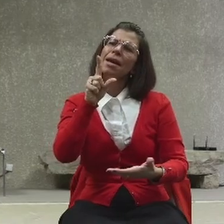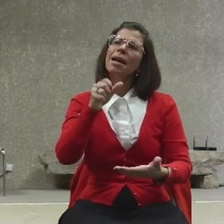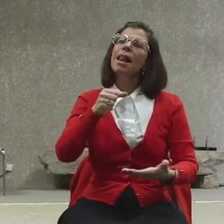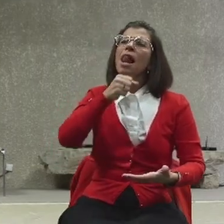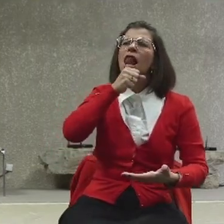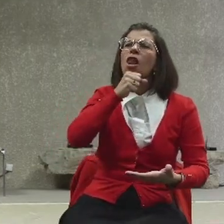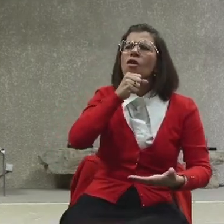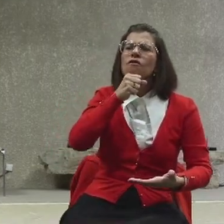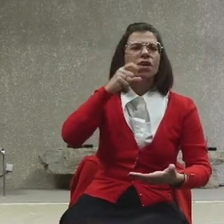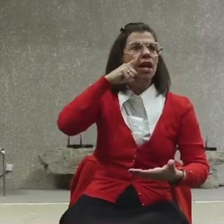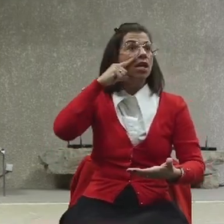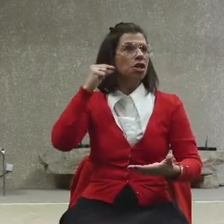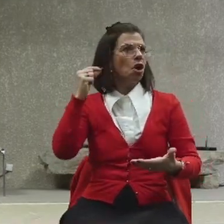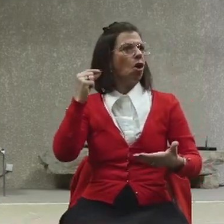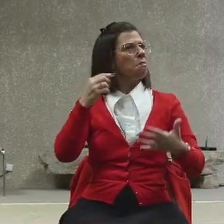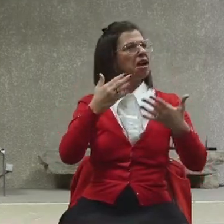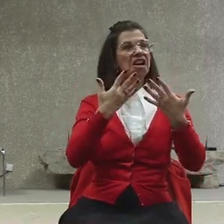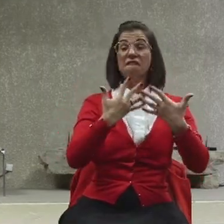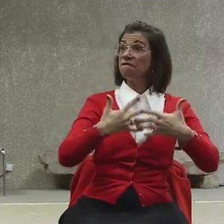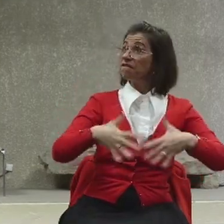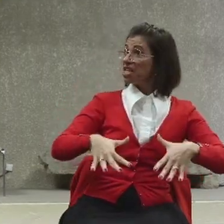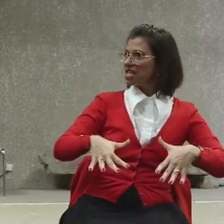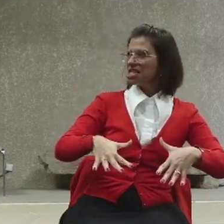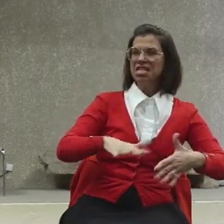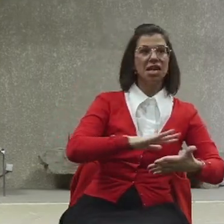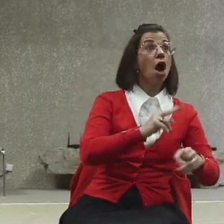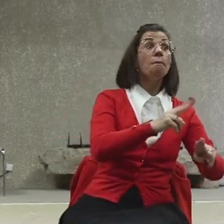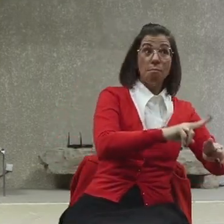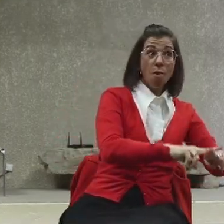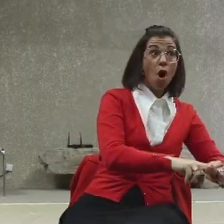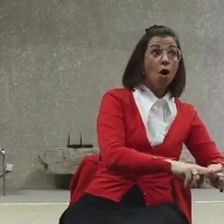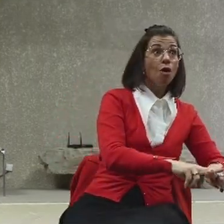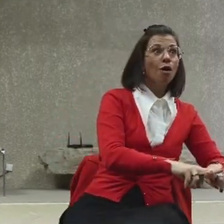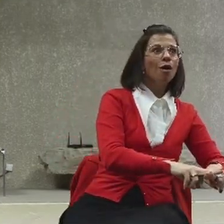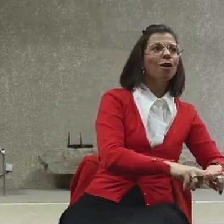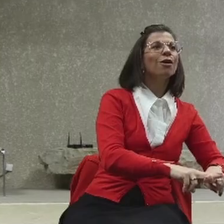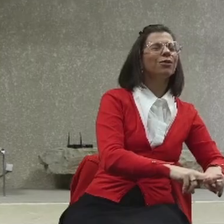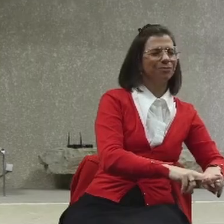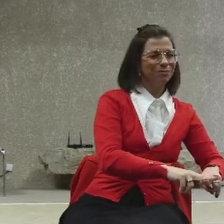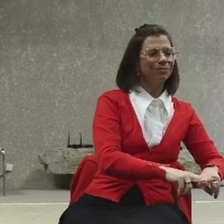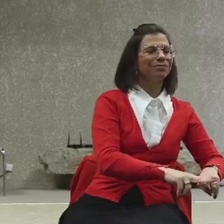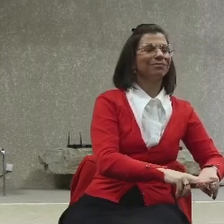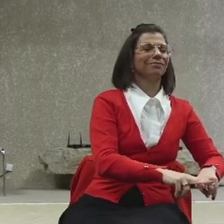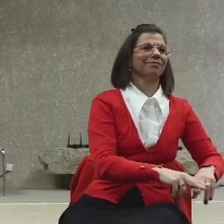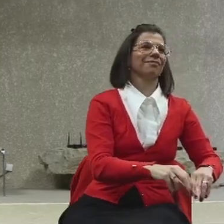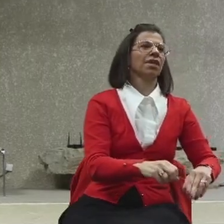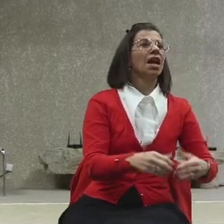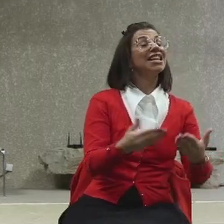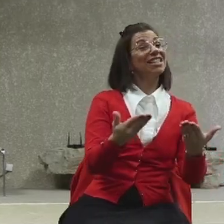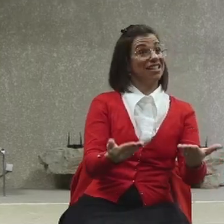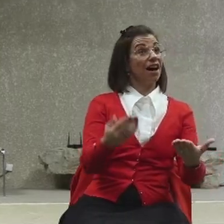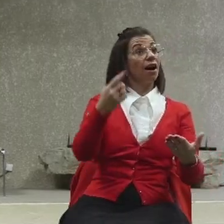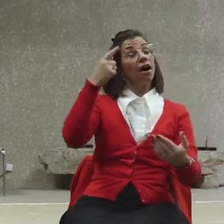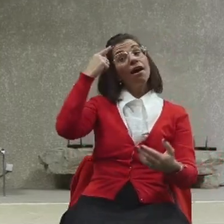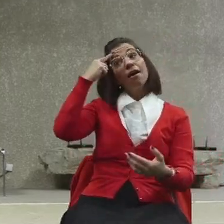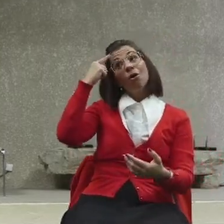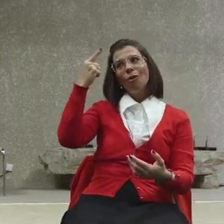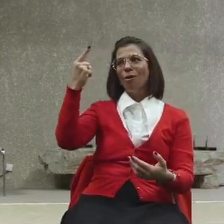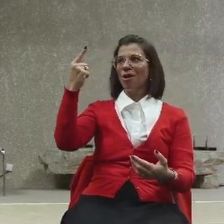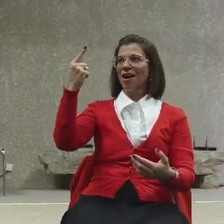revenir, on dit, voilà le vieil homme qui a ressuscité. C'est un abus de langage qui n'est pas biblique